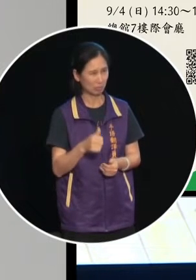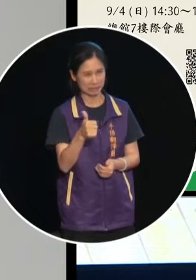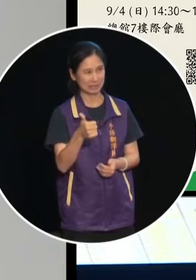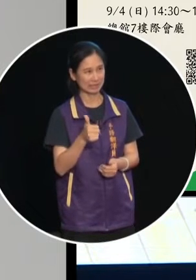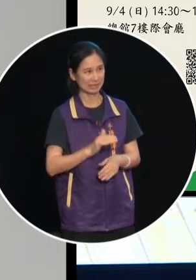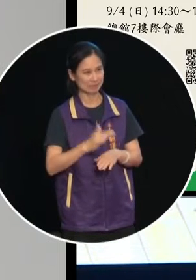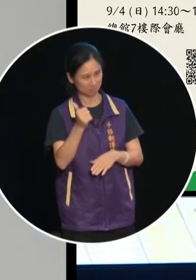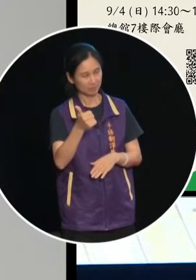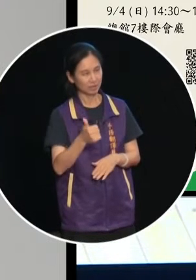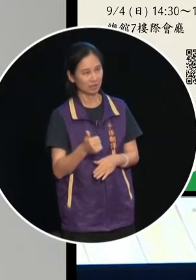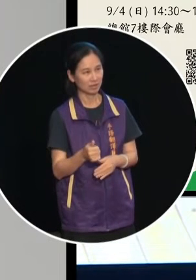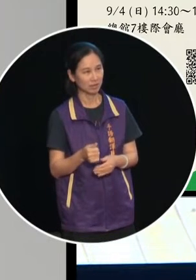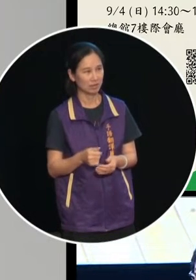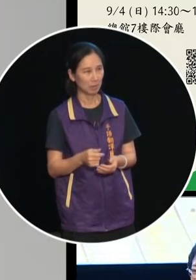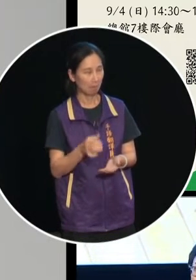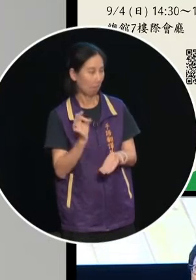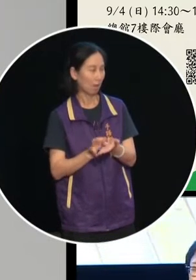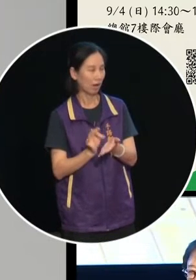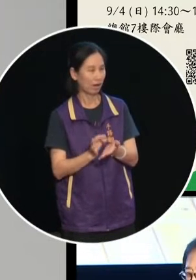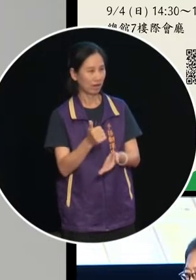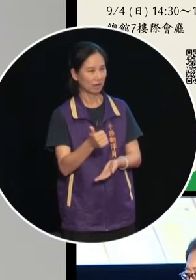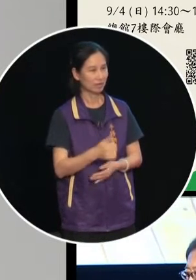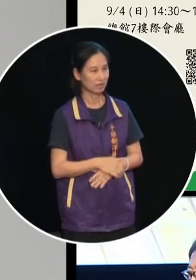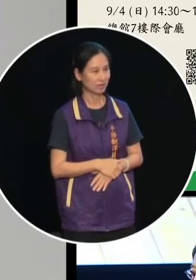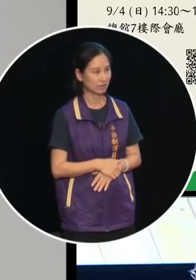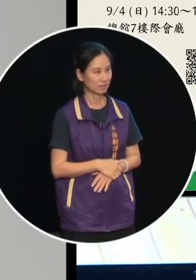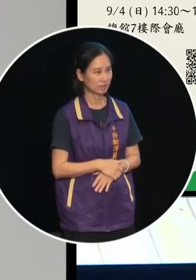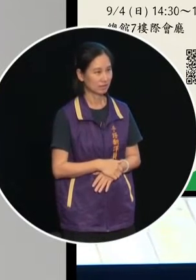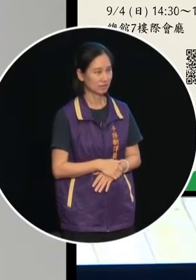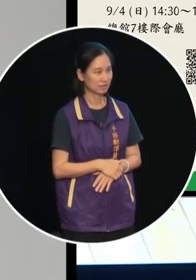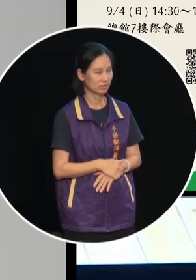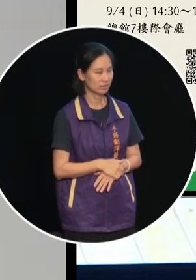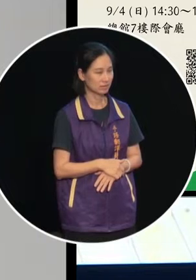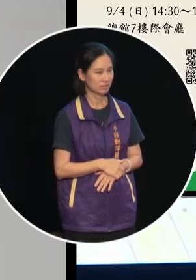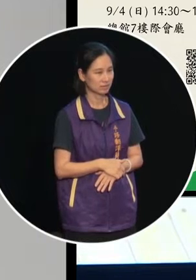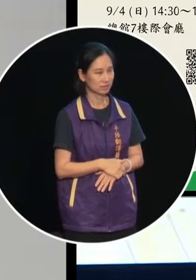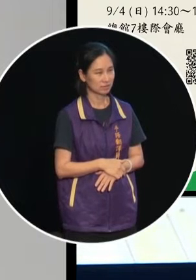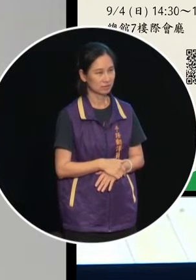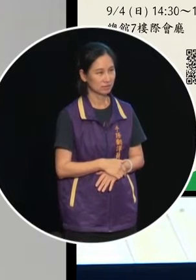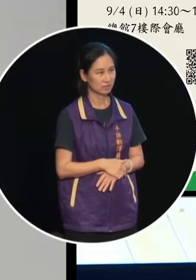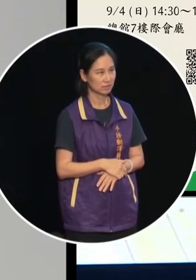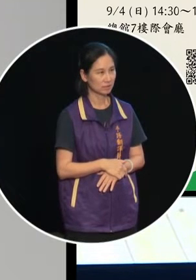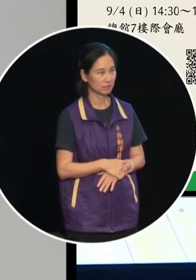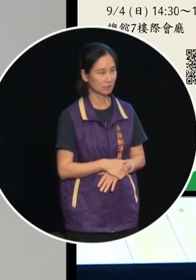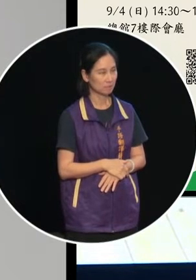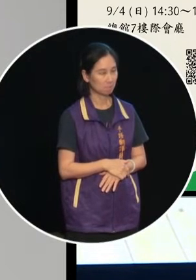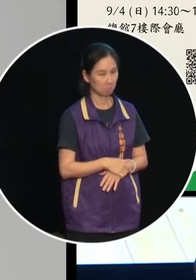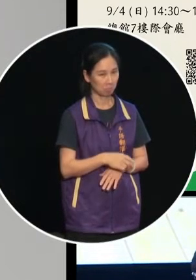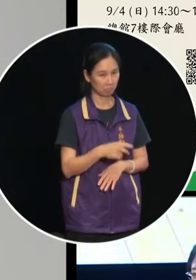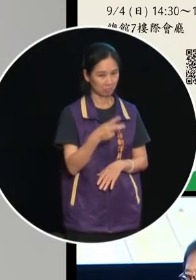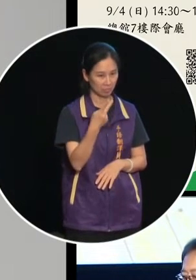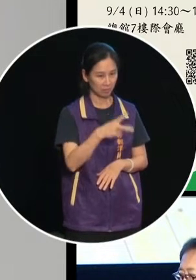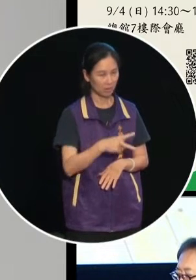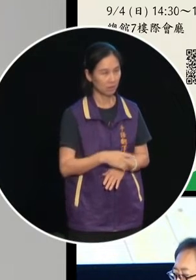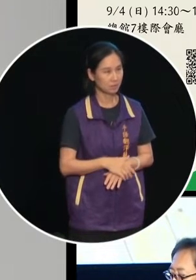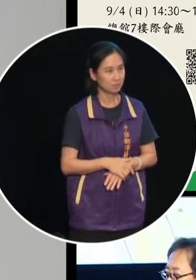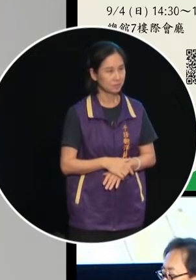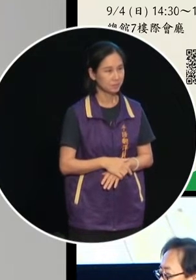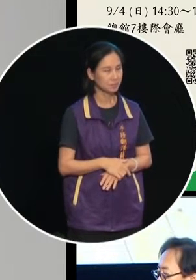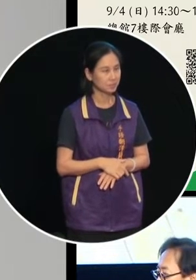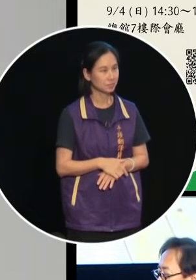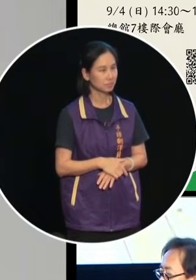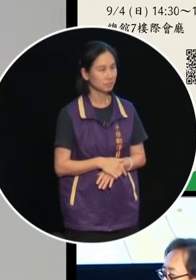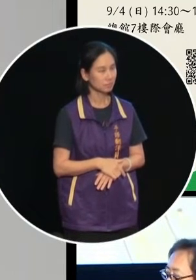是希望多享受日本消费生活吧。那还有可能讲到一些就是